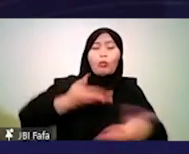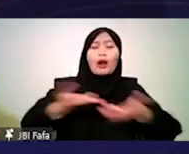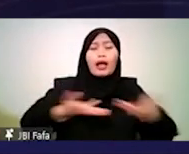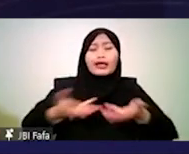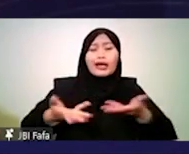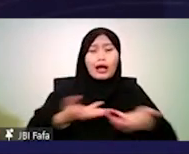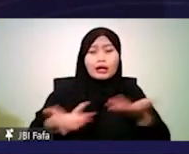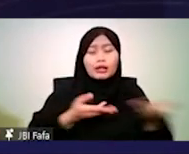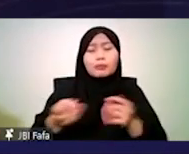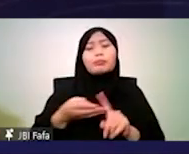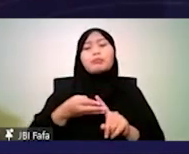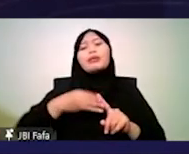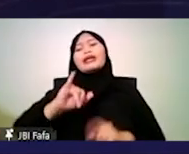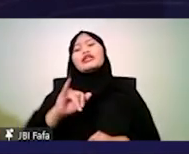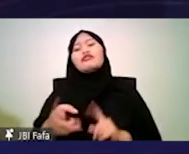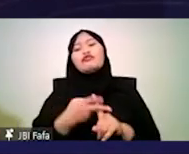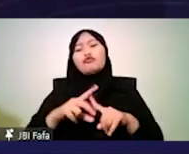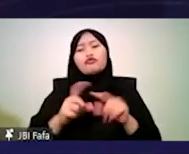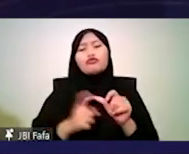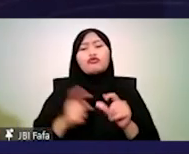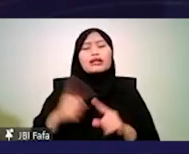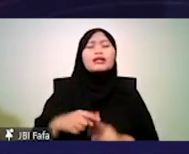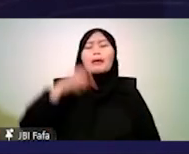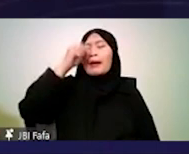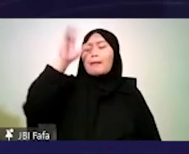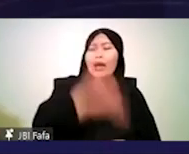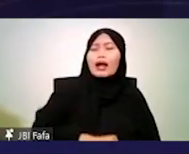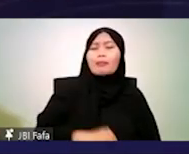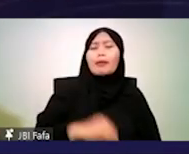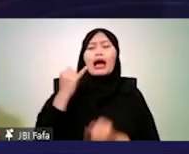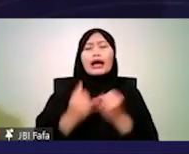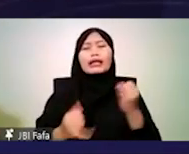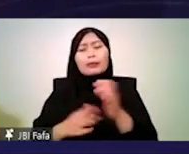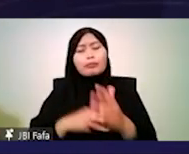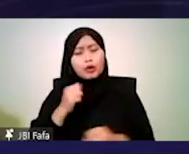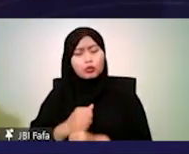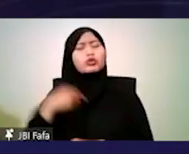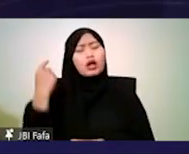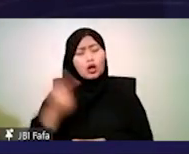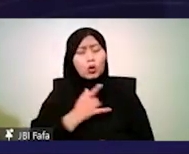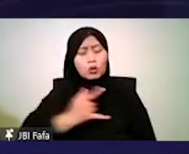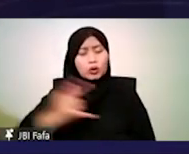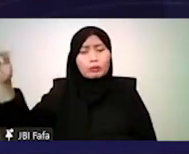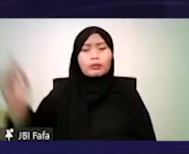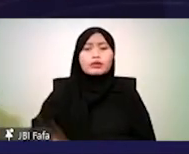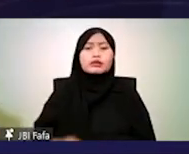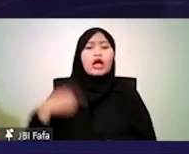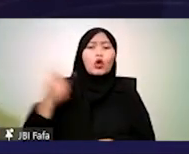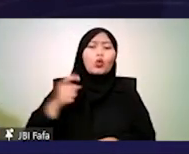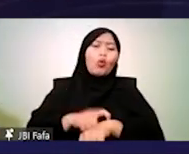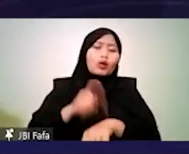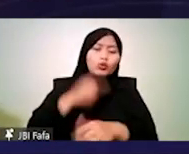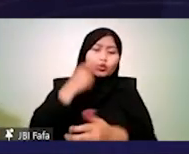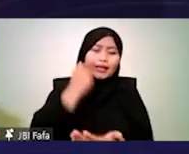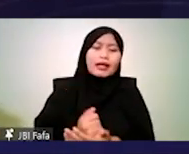by fast itu dan malam weekend itu juga laporan dan serta-merta real-time jadi transfer